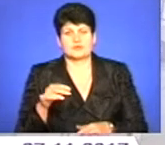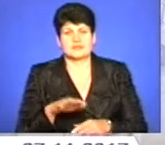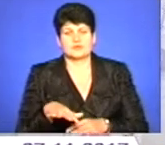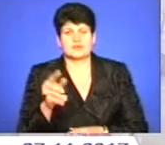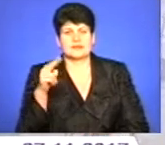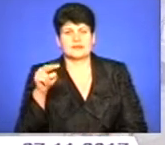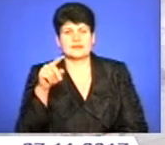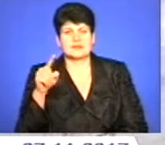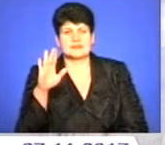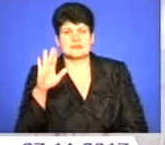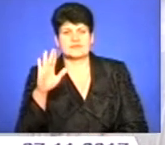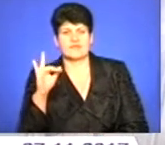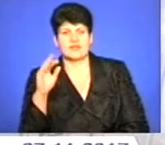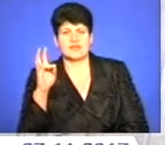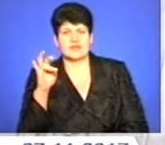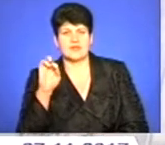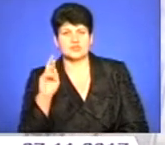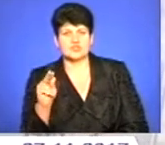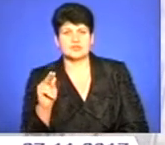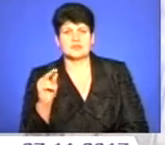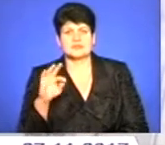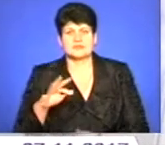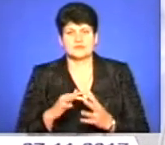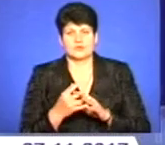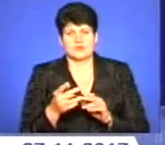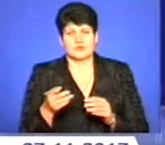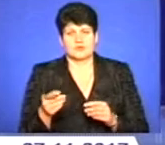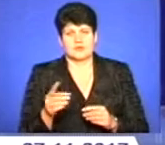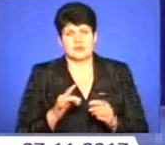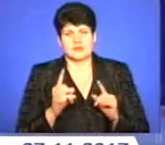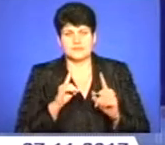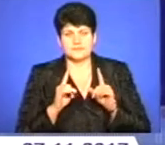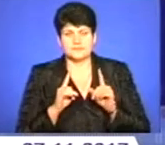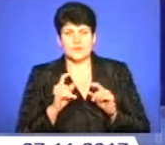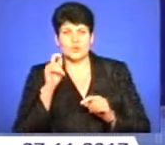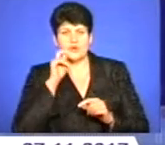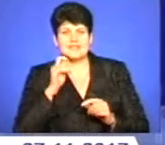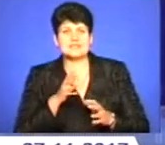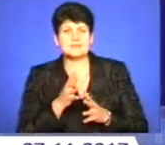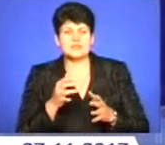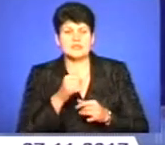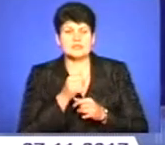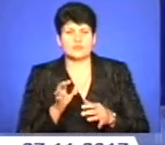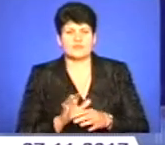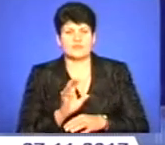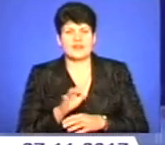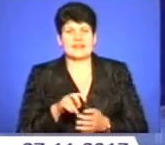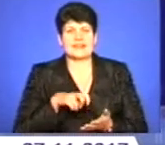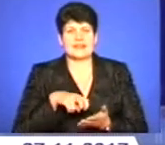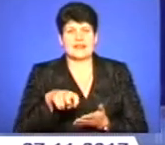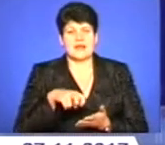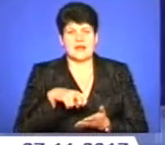ради. Після відкриття цей комплекс буде зареєстрований у Заліщицькому районі. Українці більше не зможуть відправляти телеграми.